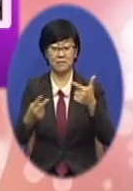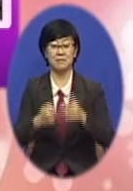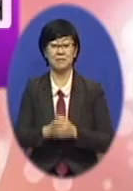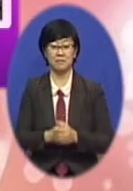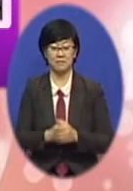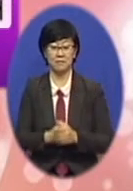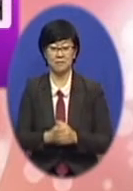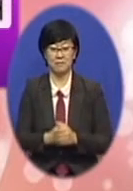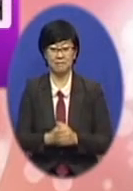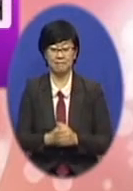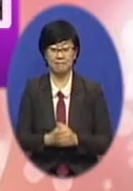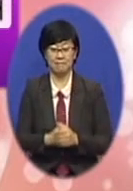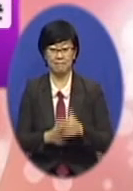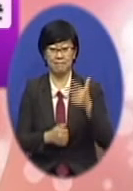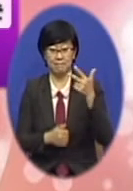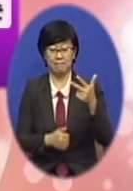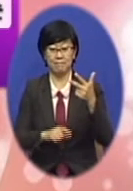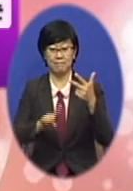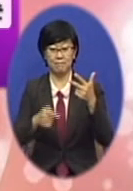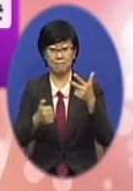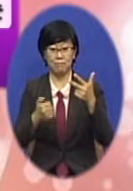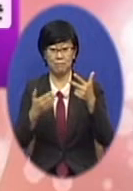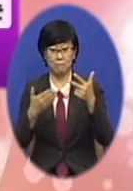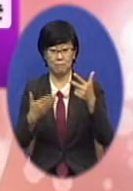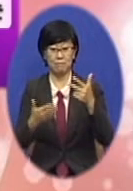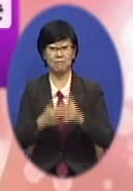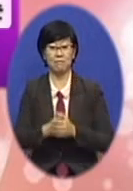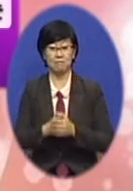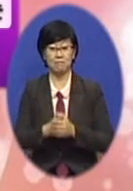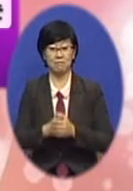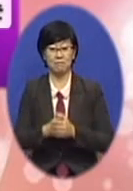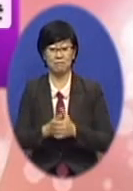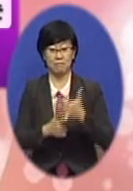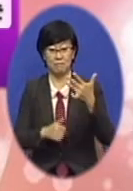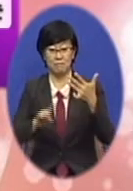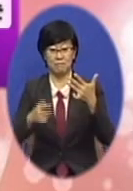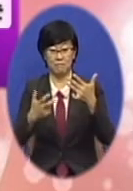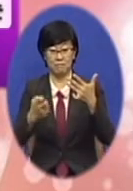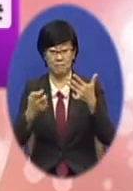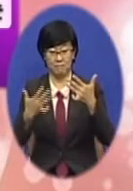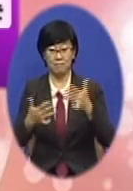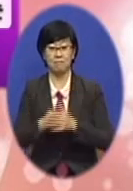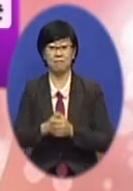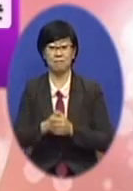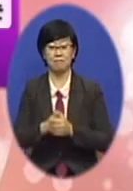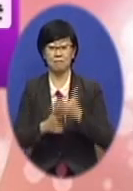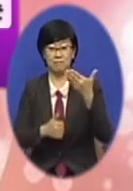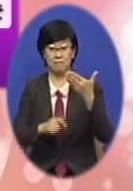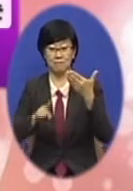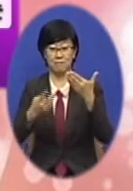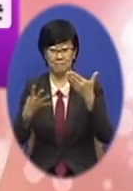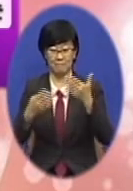정경애님 132표입니다. 네, 7번 159표, 8번 178표,